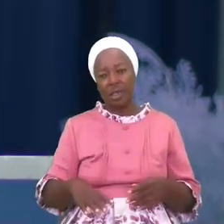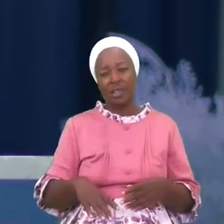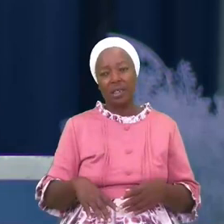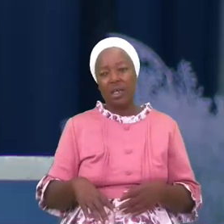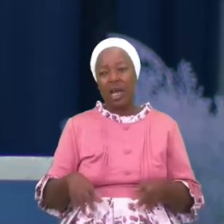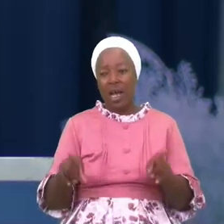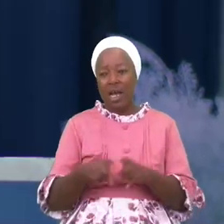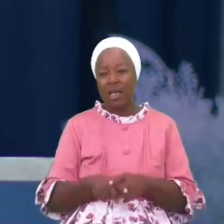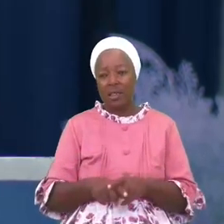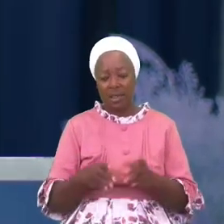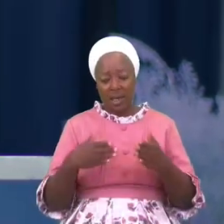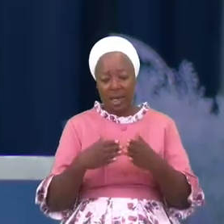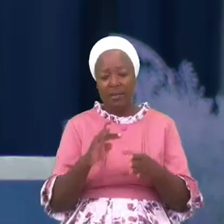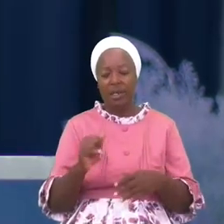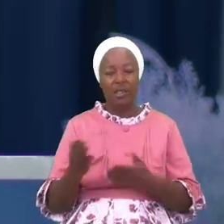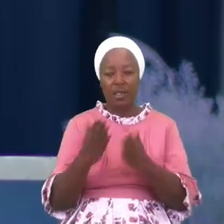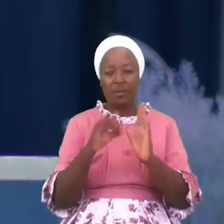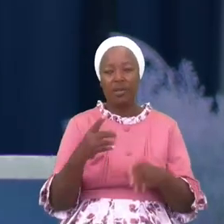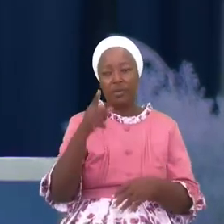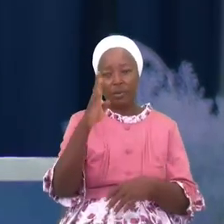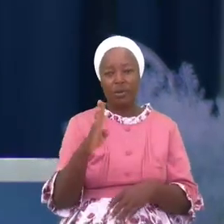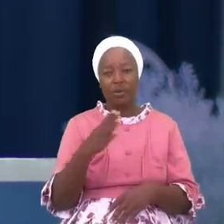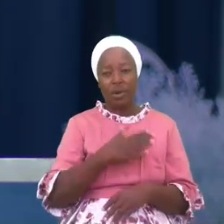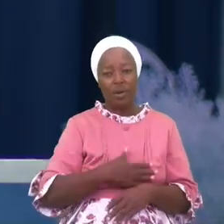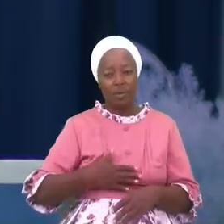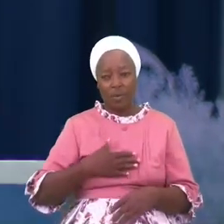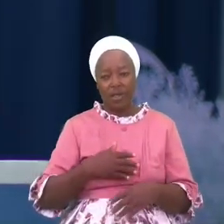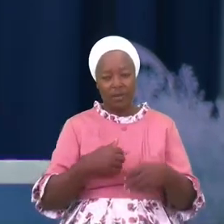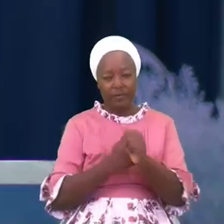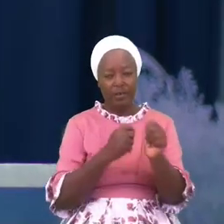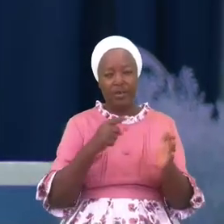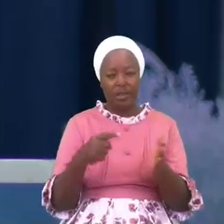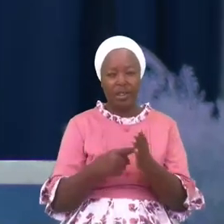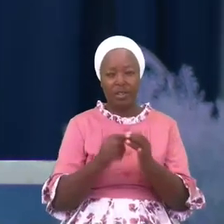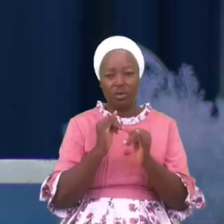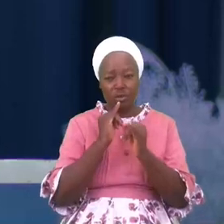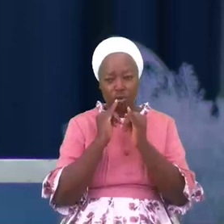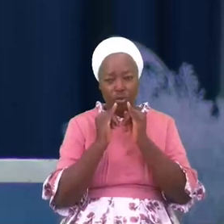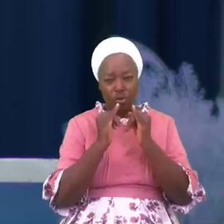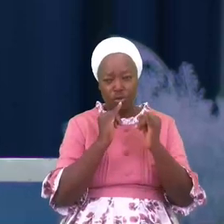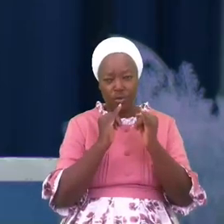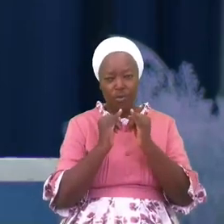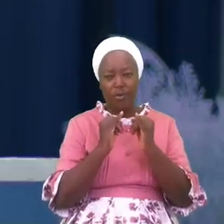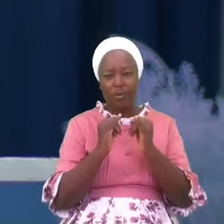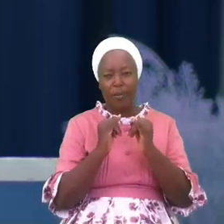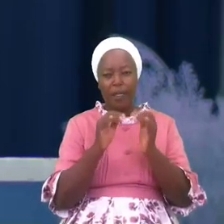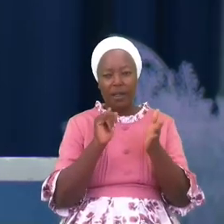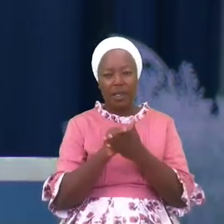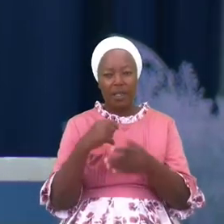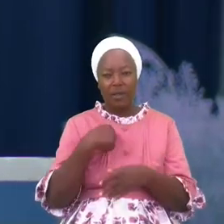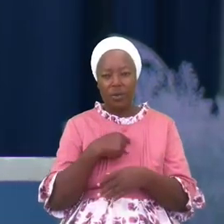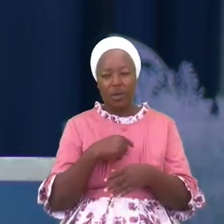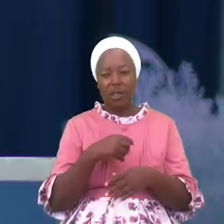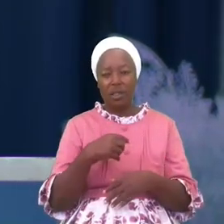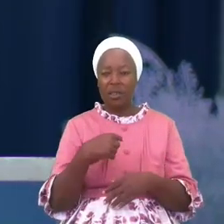communiqués. Alors contactez ces numéros si vous avez donné votre vie au Seigneur pour